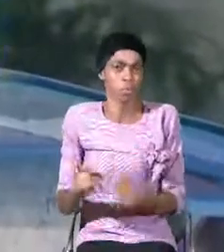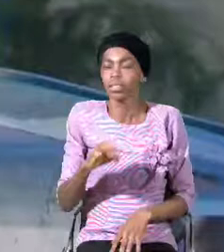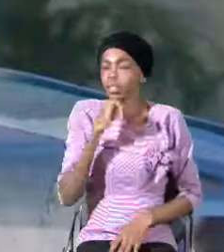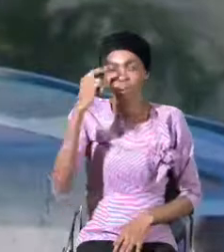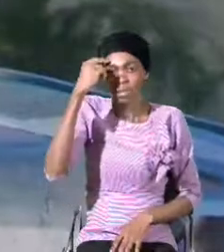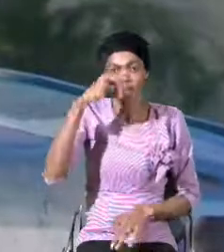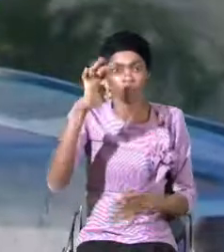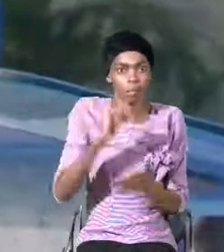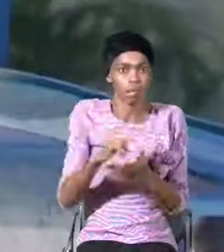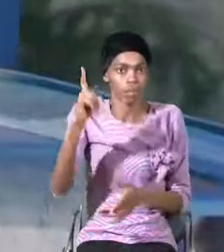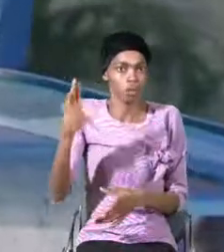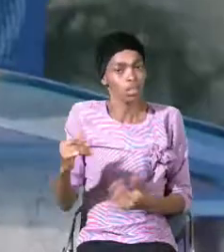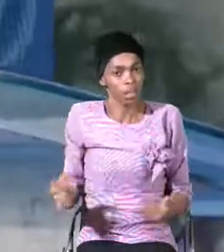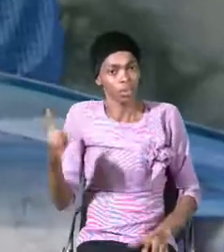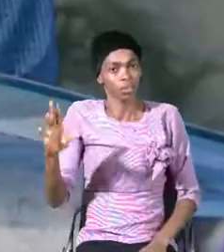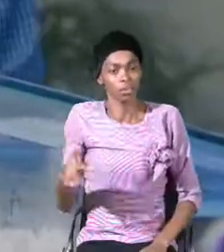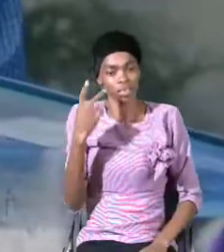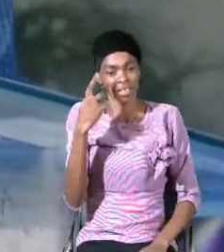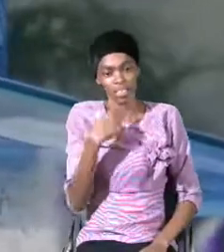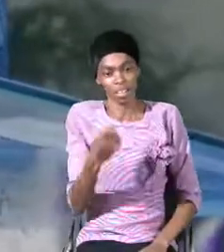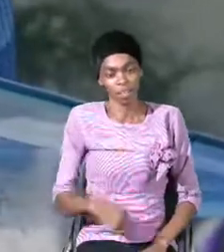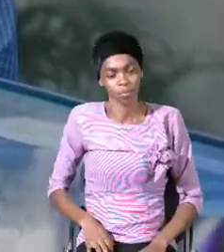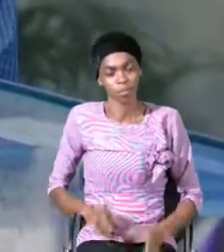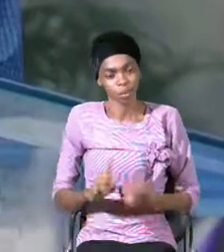Il n'a pas pensé à cela. Dieu dit,